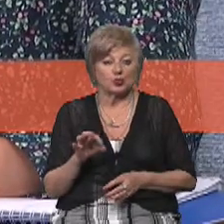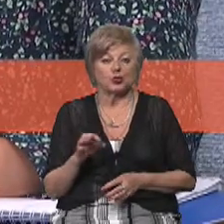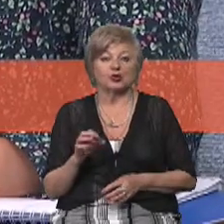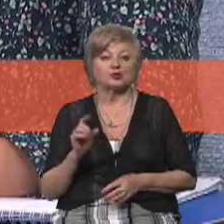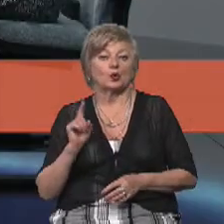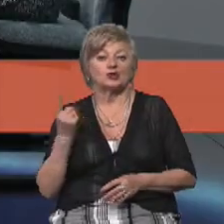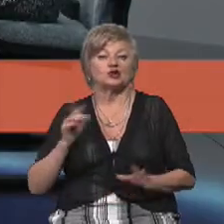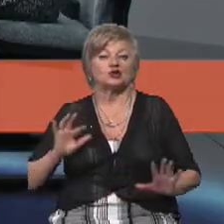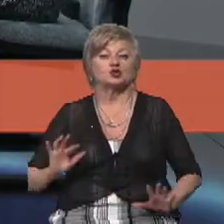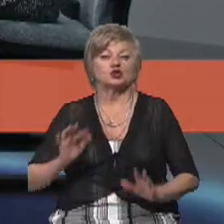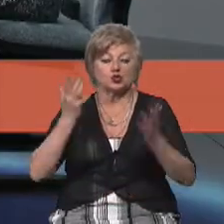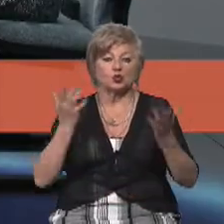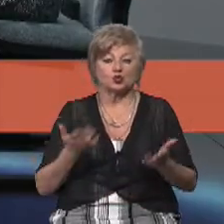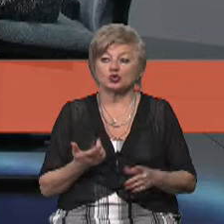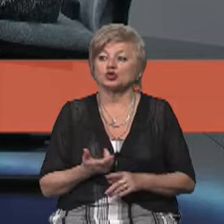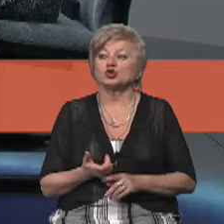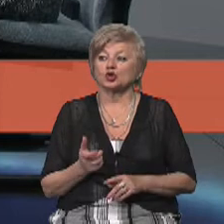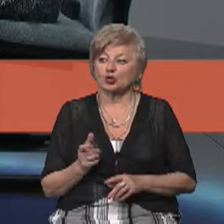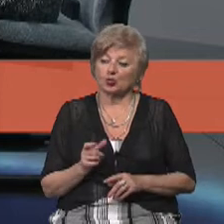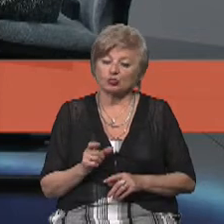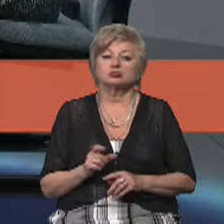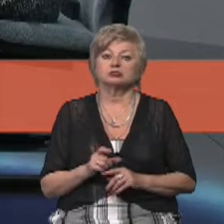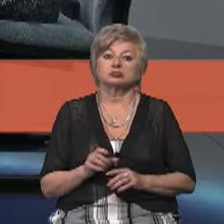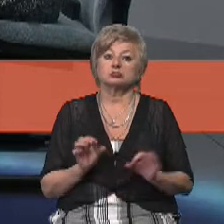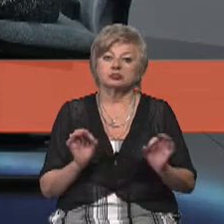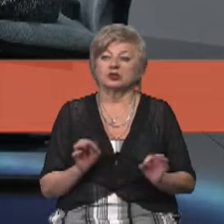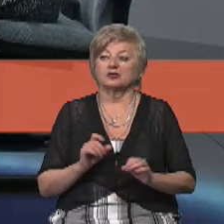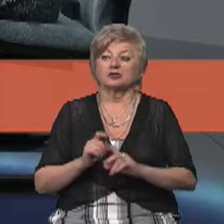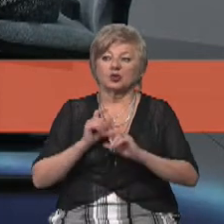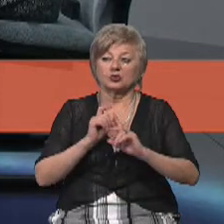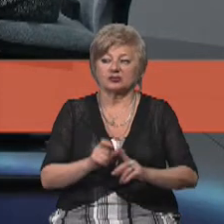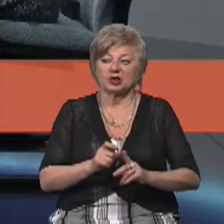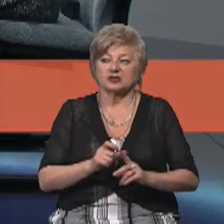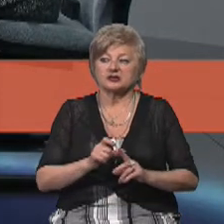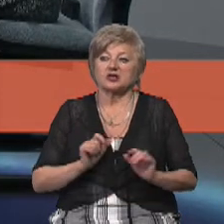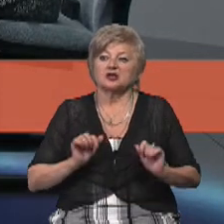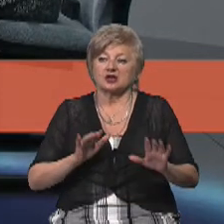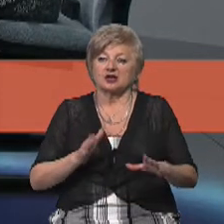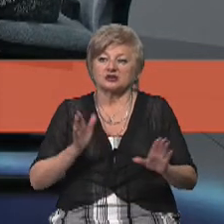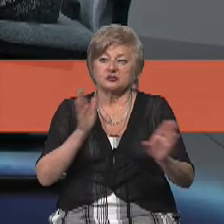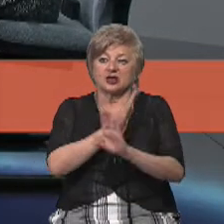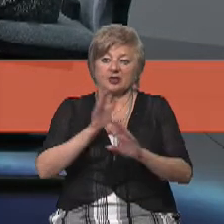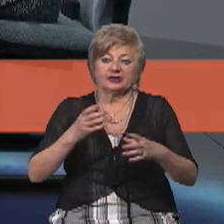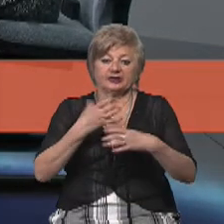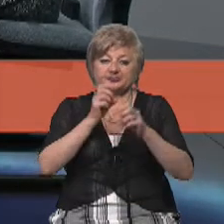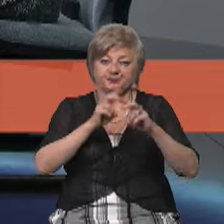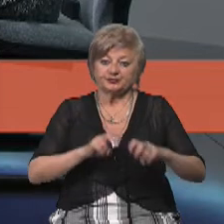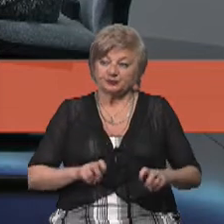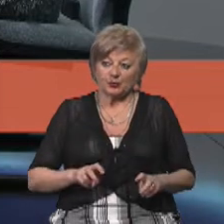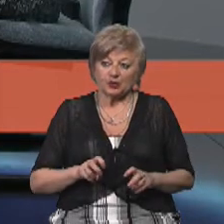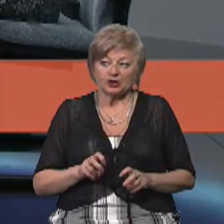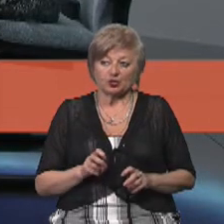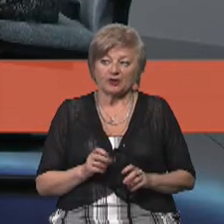з випадків, який дуже красномовно ілюструє необхідність діяльності еколабораторії, мобільної лабораторії, яка і була